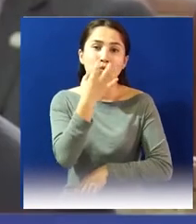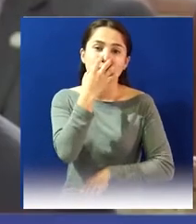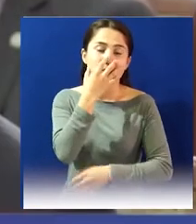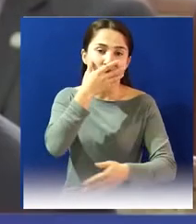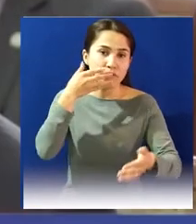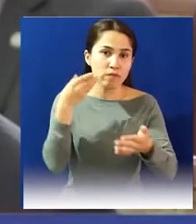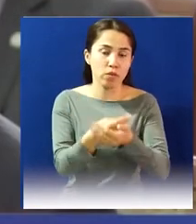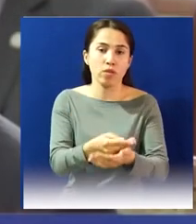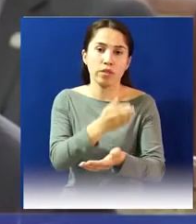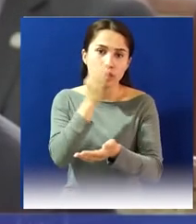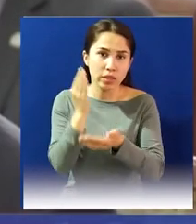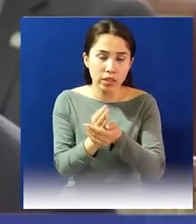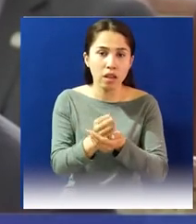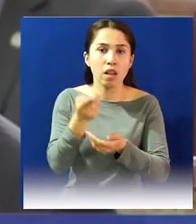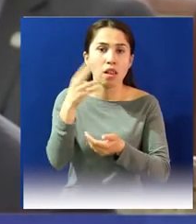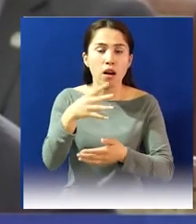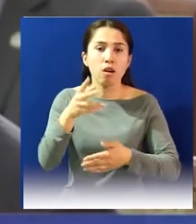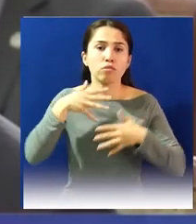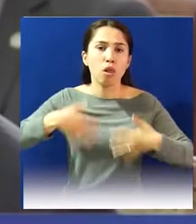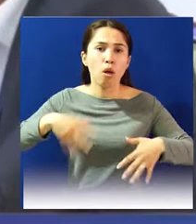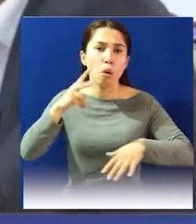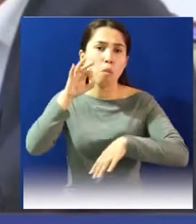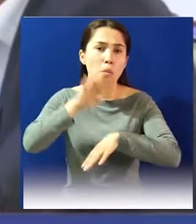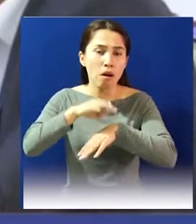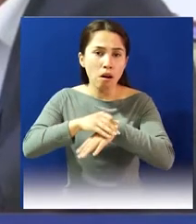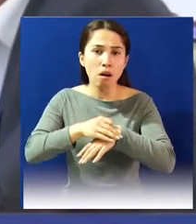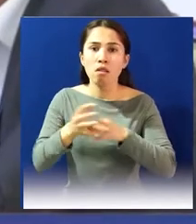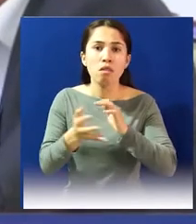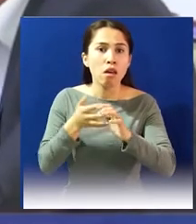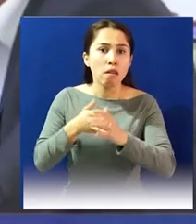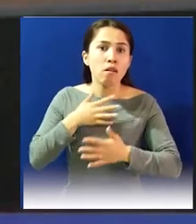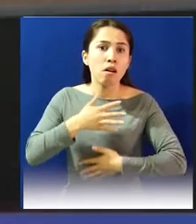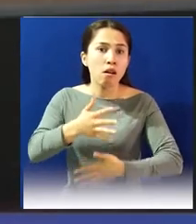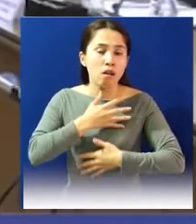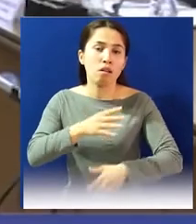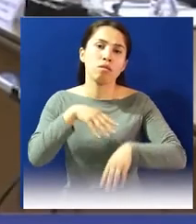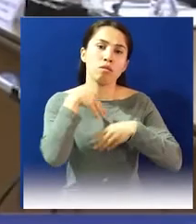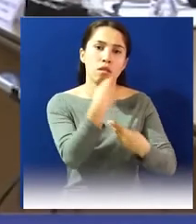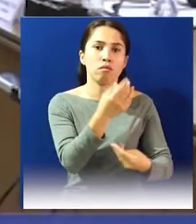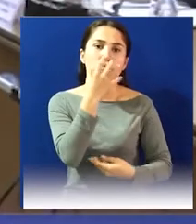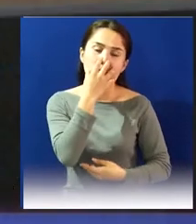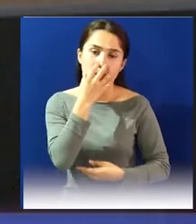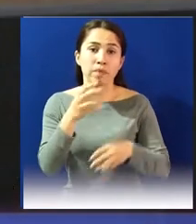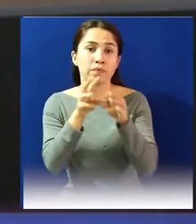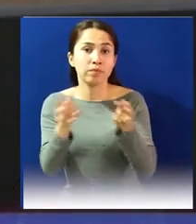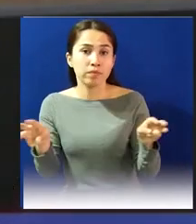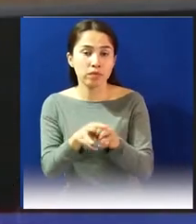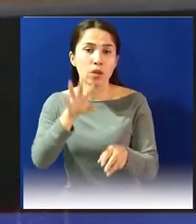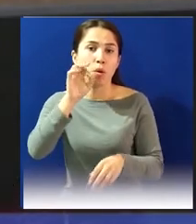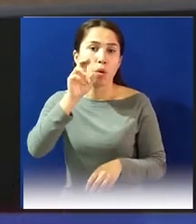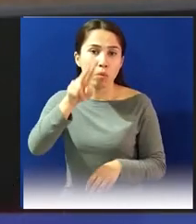әкімдеріне санитарлық-эпидемиологиялық талаптардың қатаң сақталуын бақылауды қамтамасыз етуді жүктеді. Біздің өңірде 5 саяси